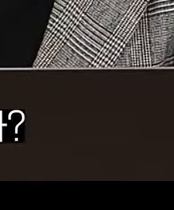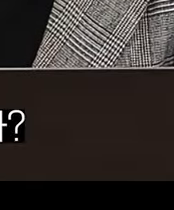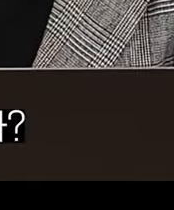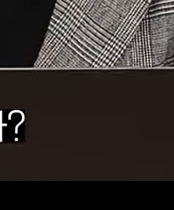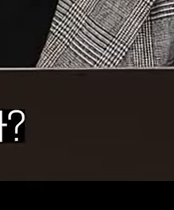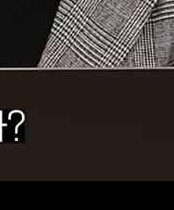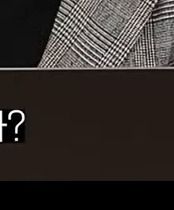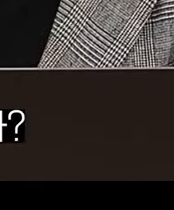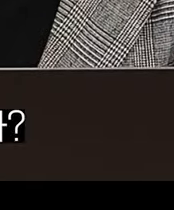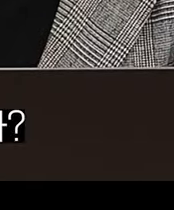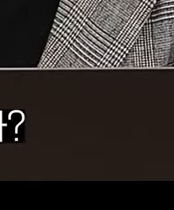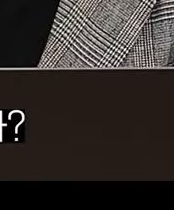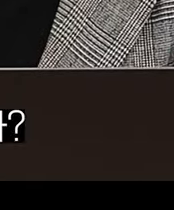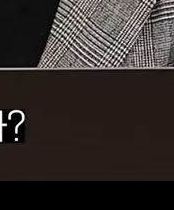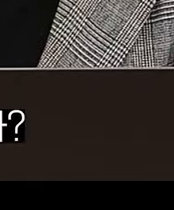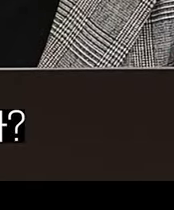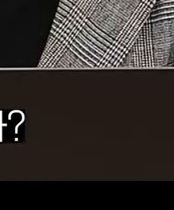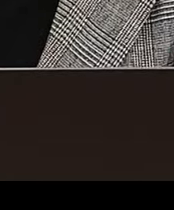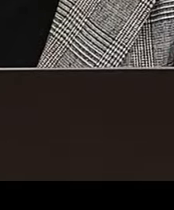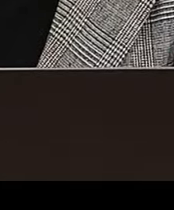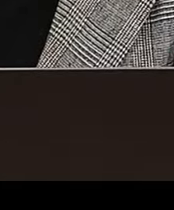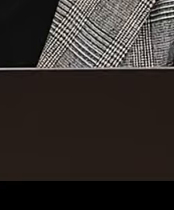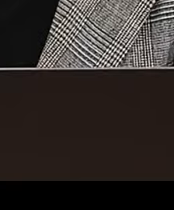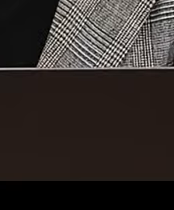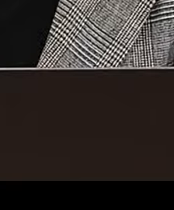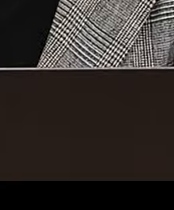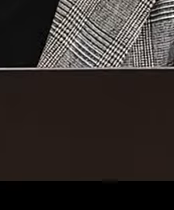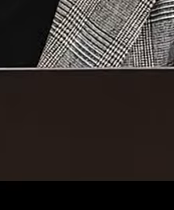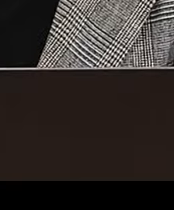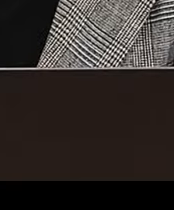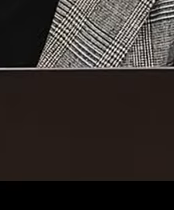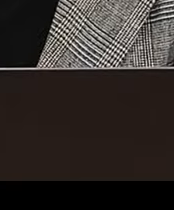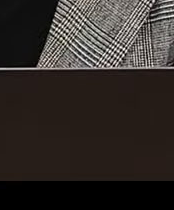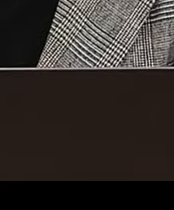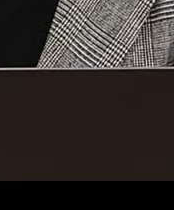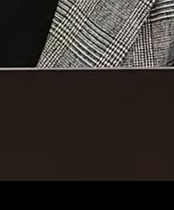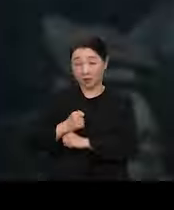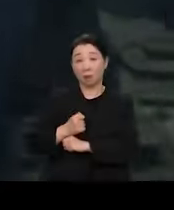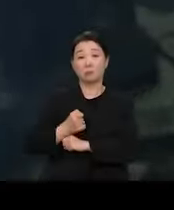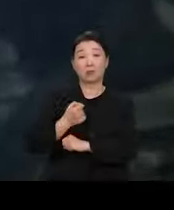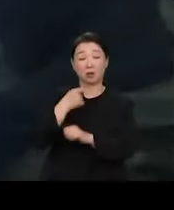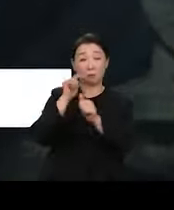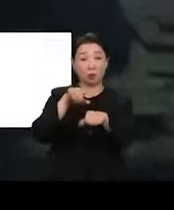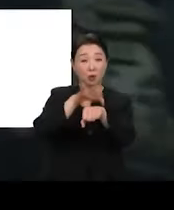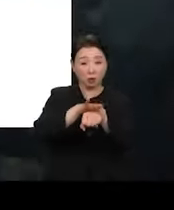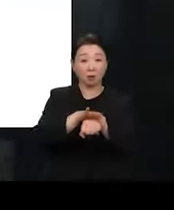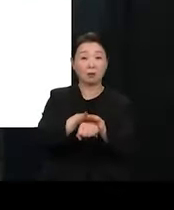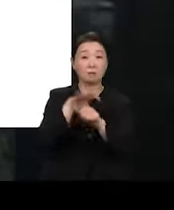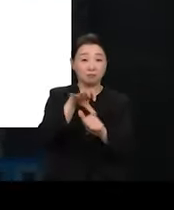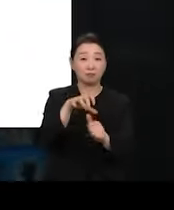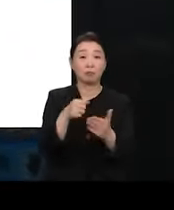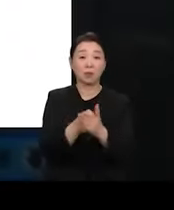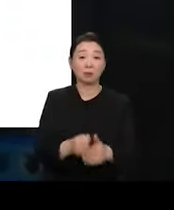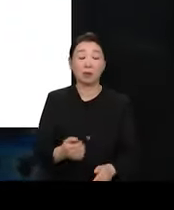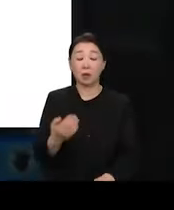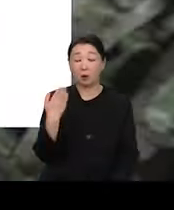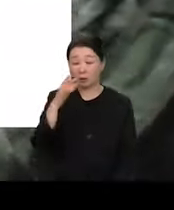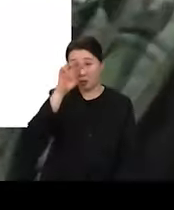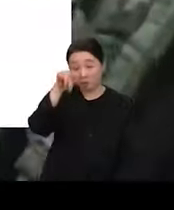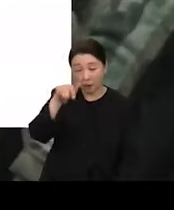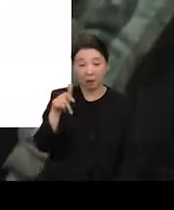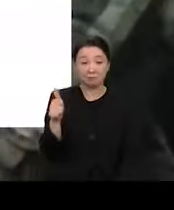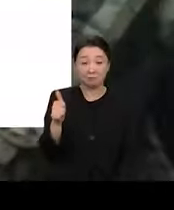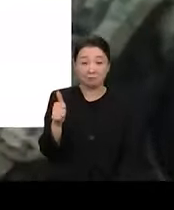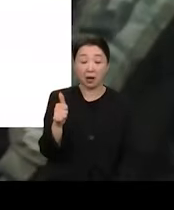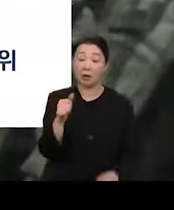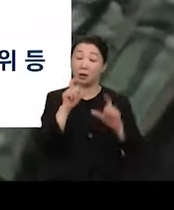계엄 보고문에 서명을 하셨습니까? 저는 그렇게 한 사실은 없습니다. 어젯밤 11시 박안수 계엄사령관